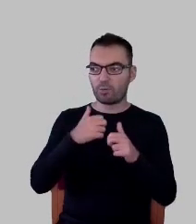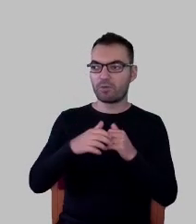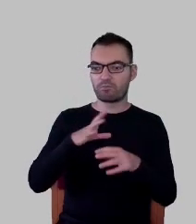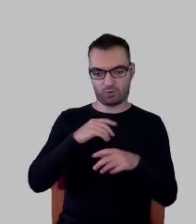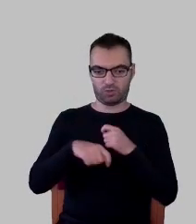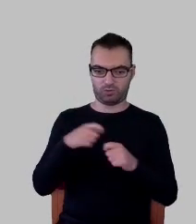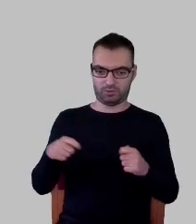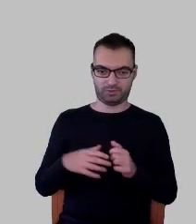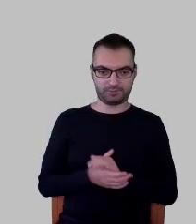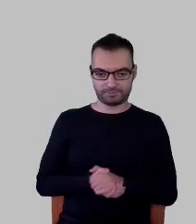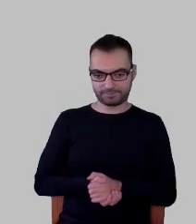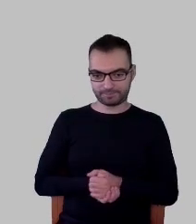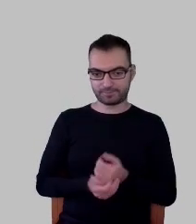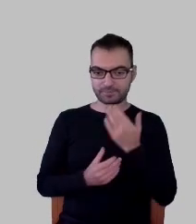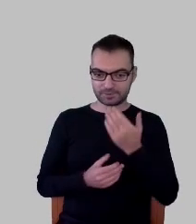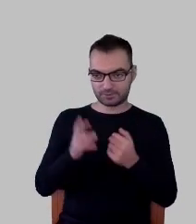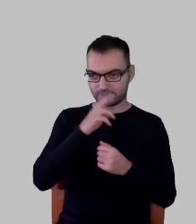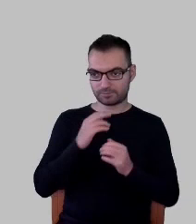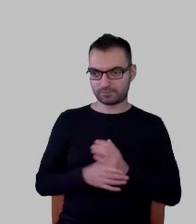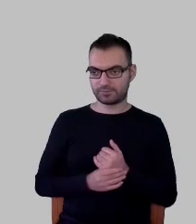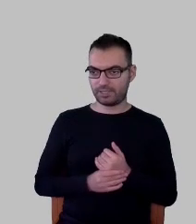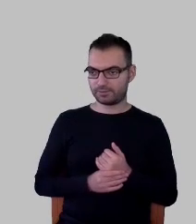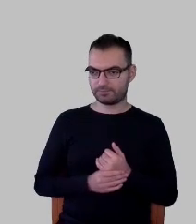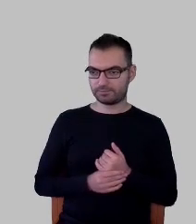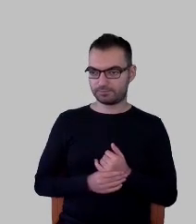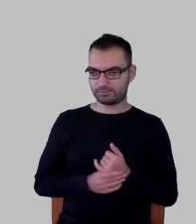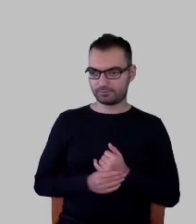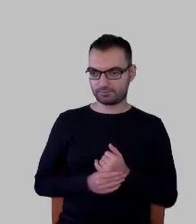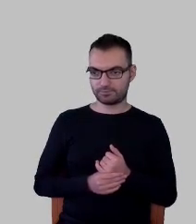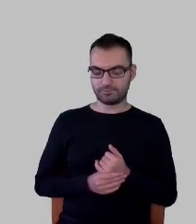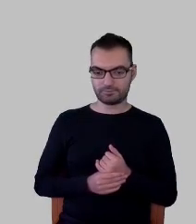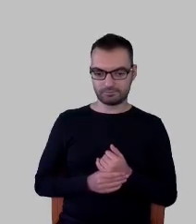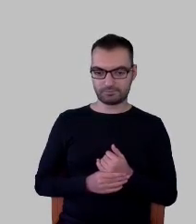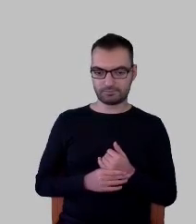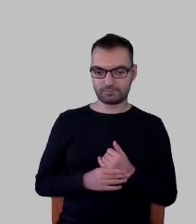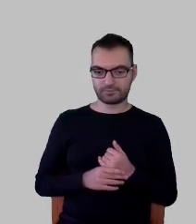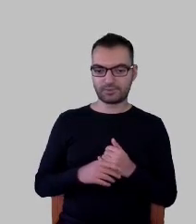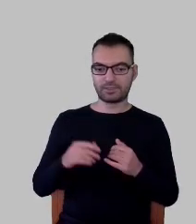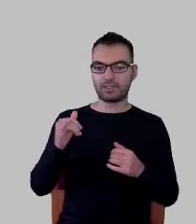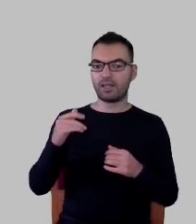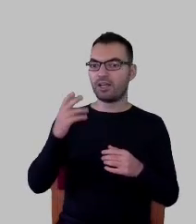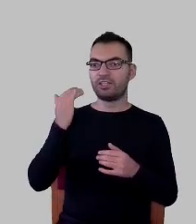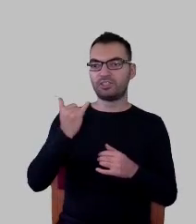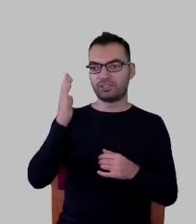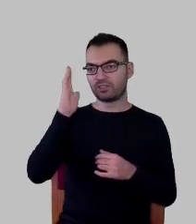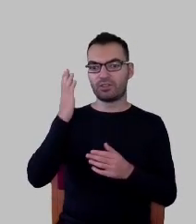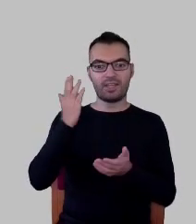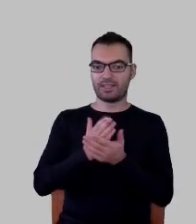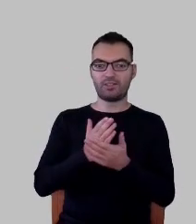można by było sobie poradzić. Bo przecież nasze oddziaływania w stosunku do dziecka nie kończą się tylko na terenie szkoły.